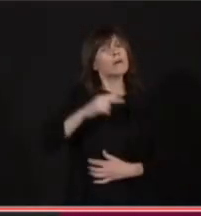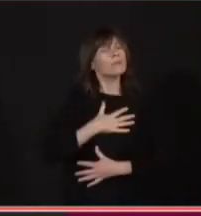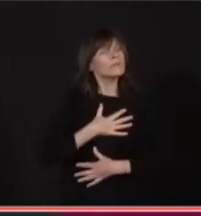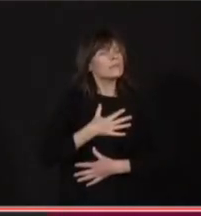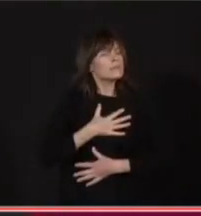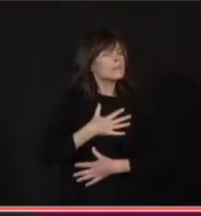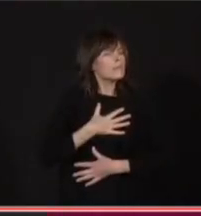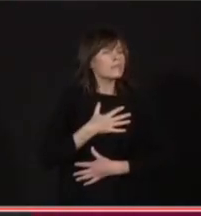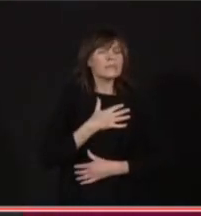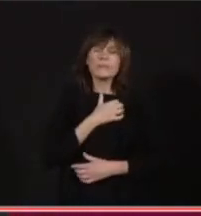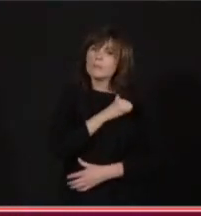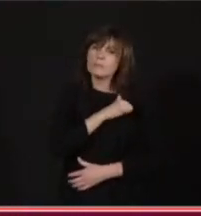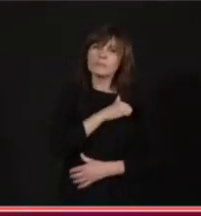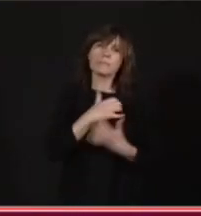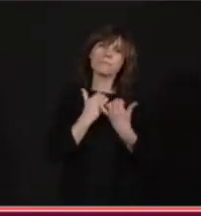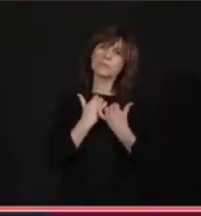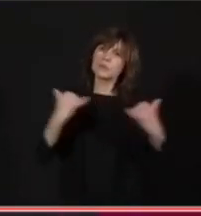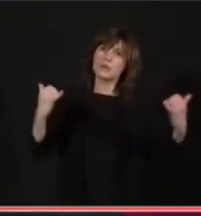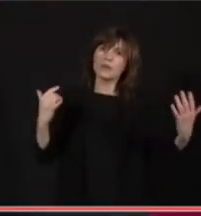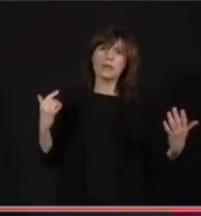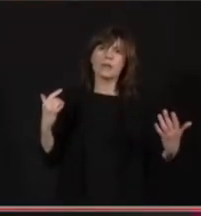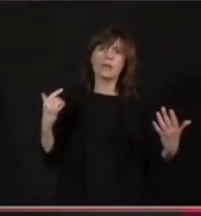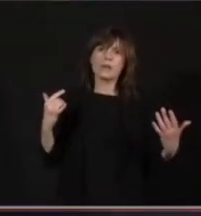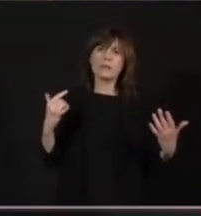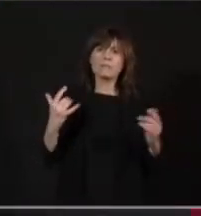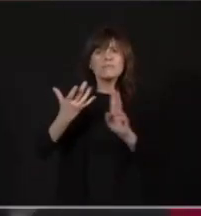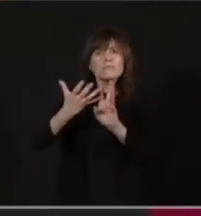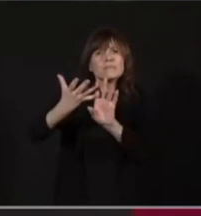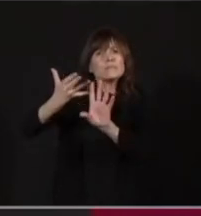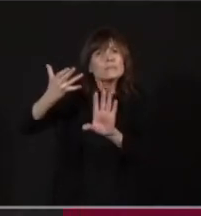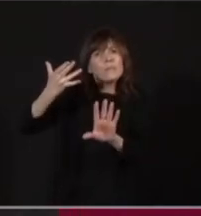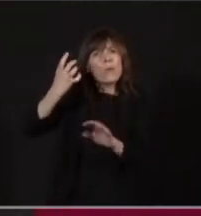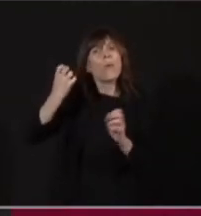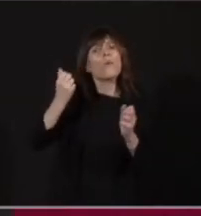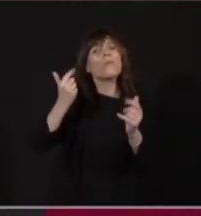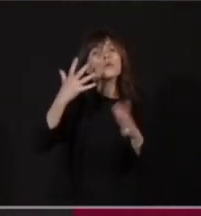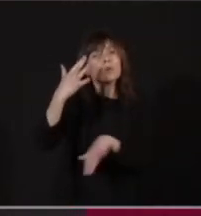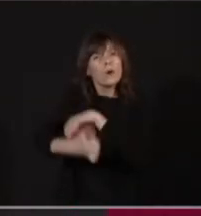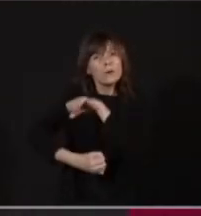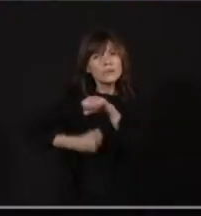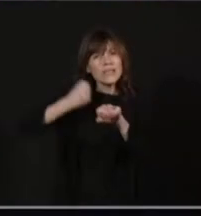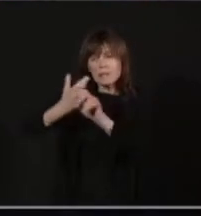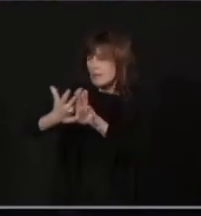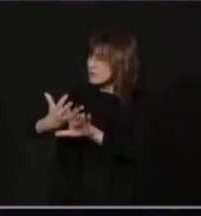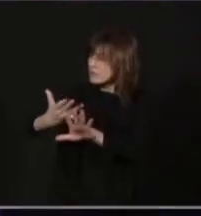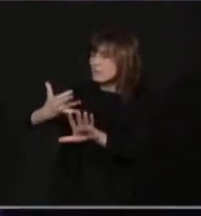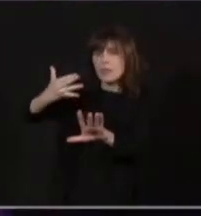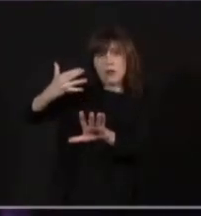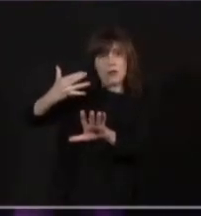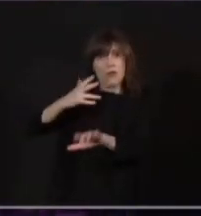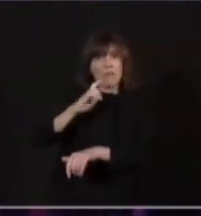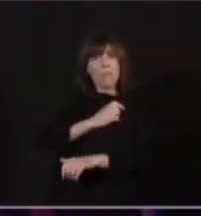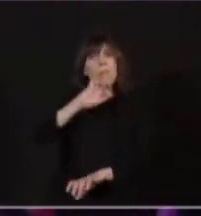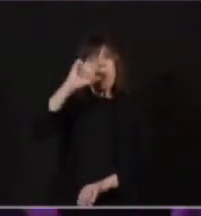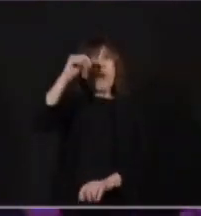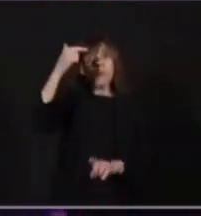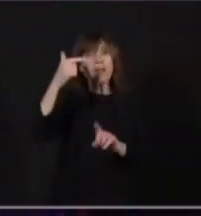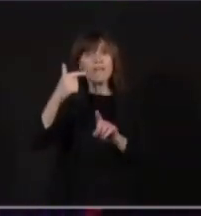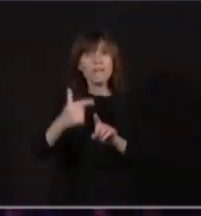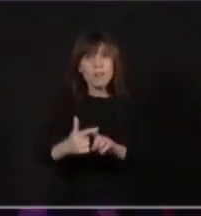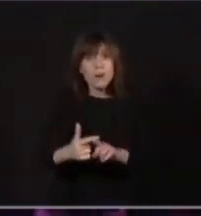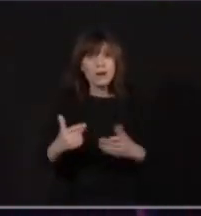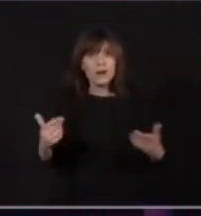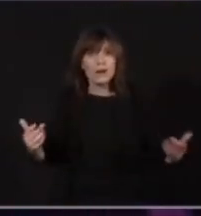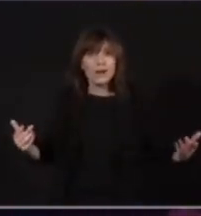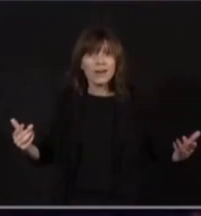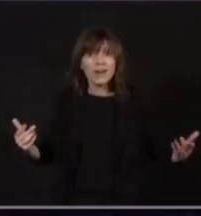Dire que sans doute, depuis des années, c'est sans doute la première fois que les